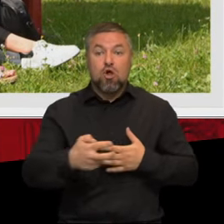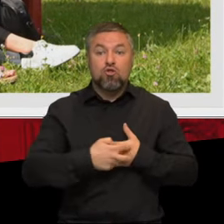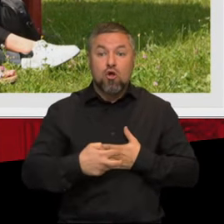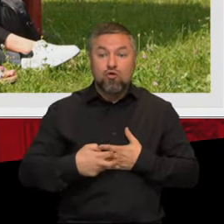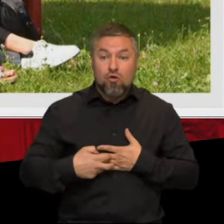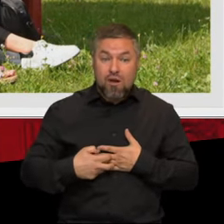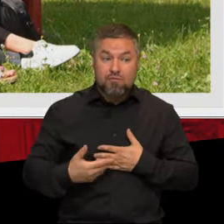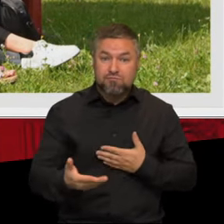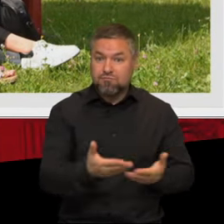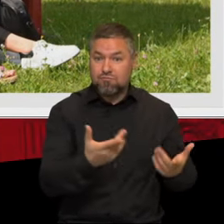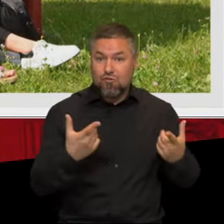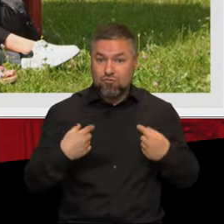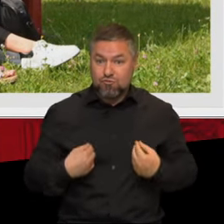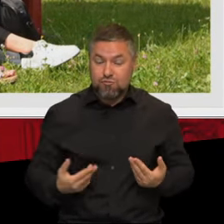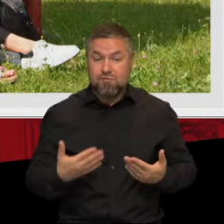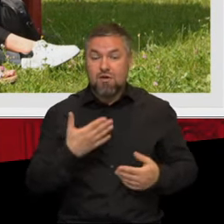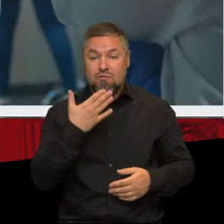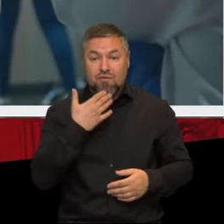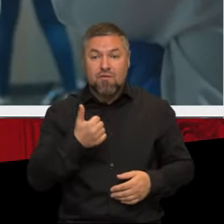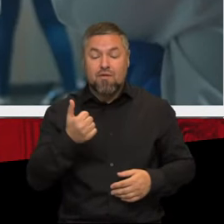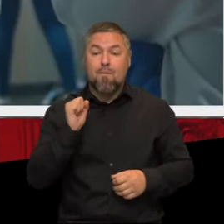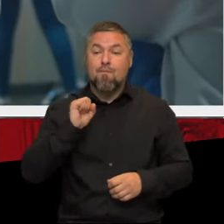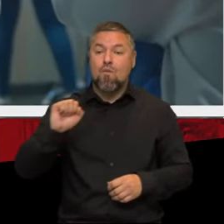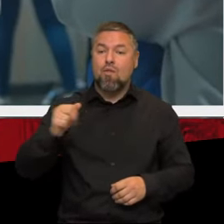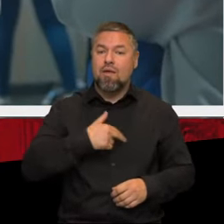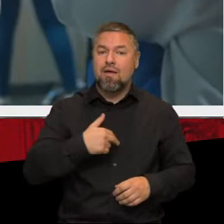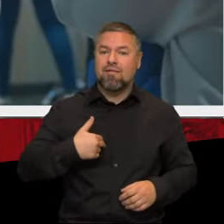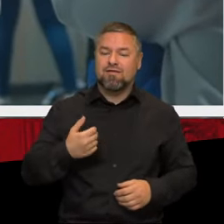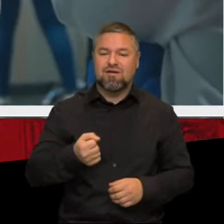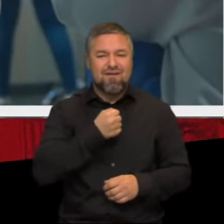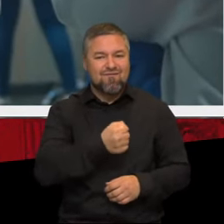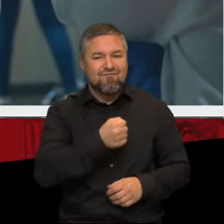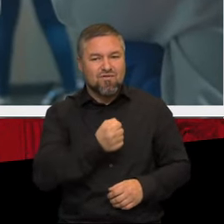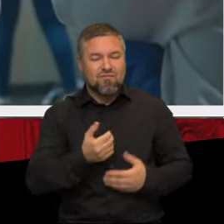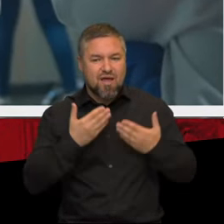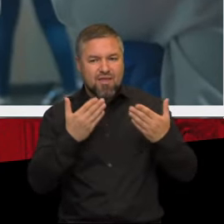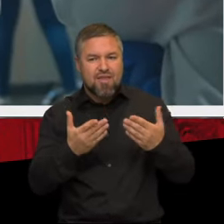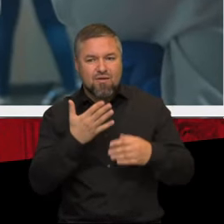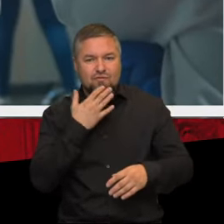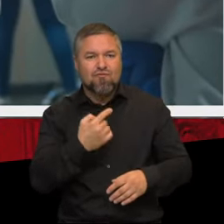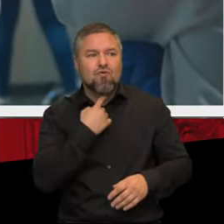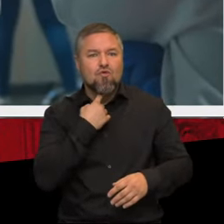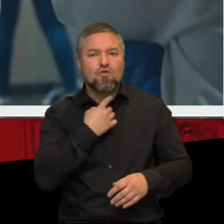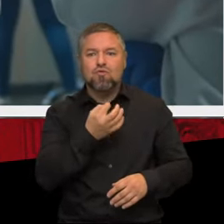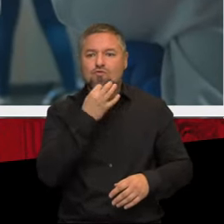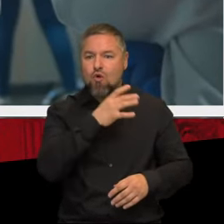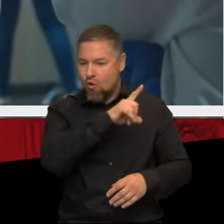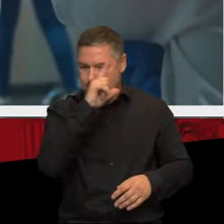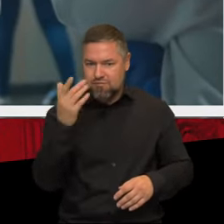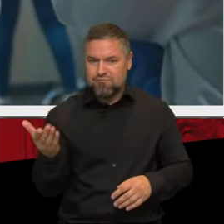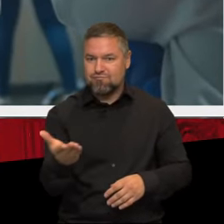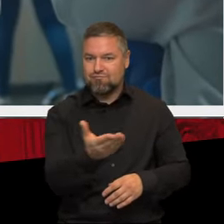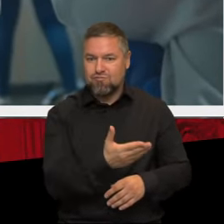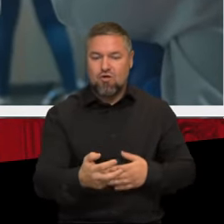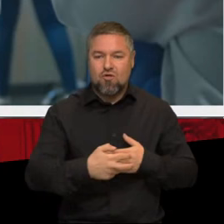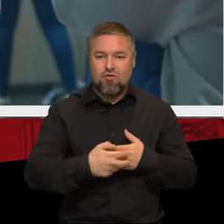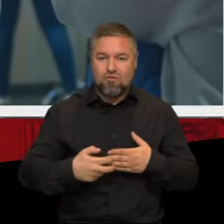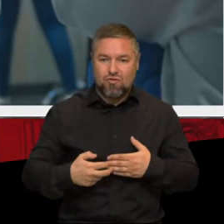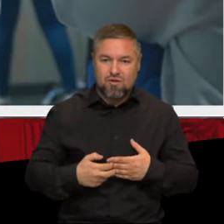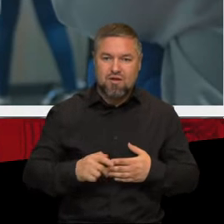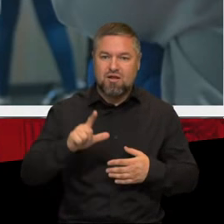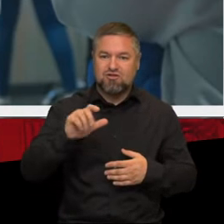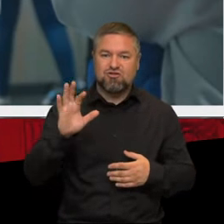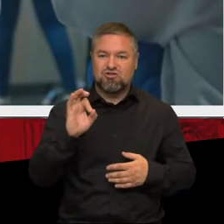doktoranci, jak powiedział jeden z bohaterów naszego cyklu wywiadów Nauka mówi głosem młodych naukowców, dr inżynier